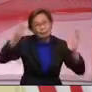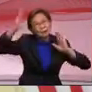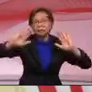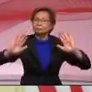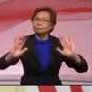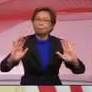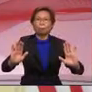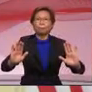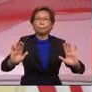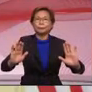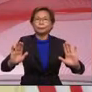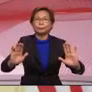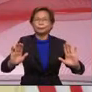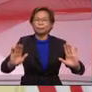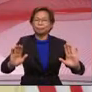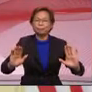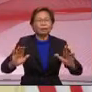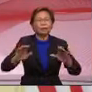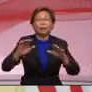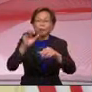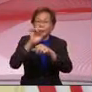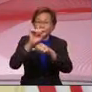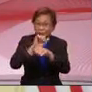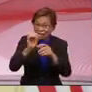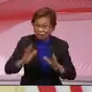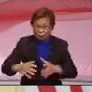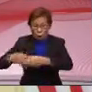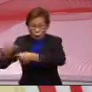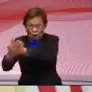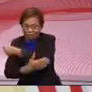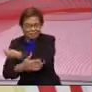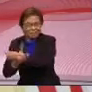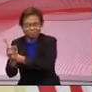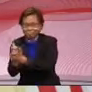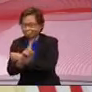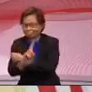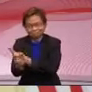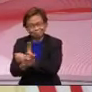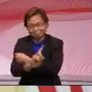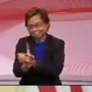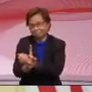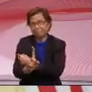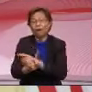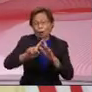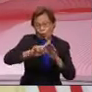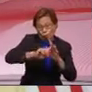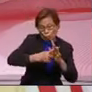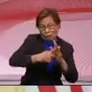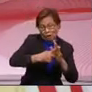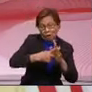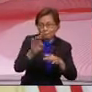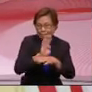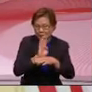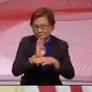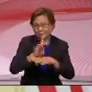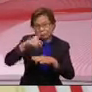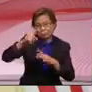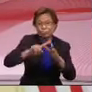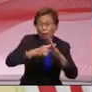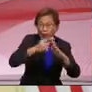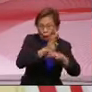sahaja, tidak warga negara lain. Dan mereka yang akan memulakan operasi